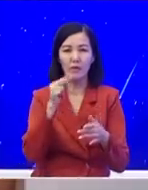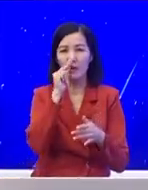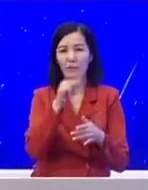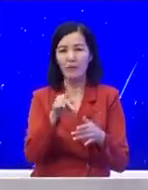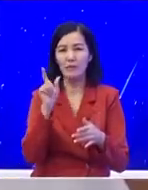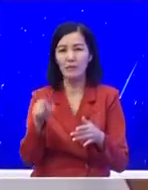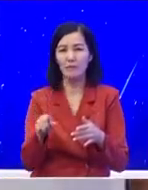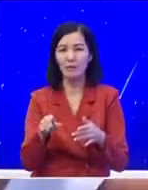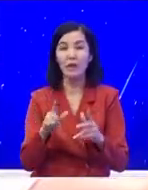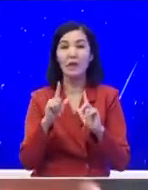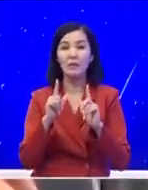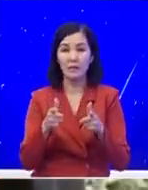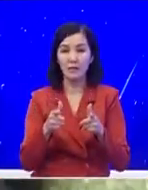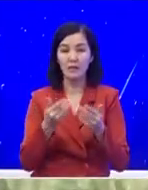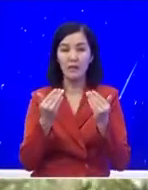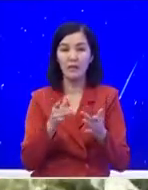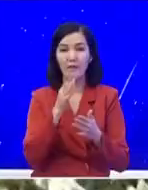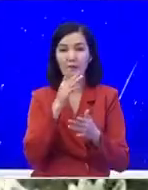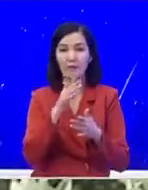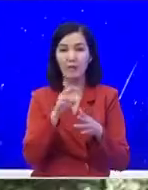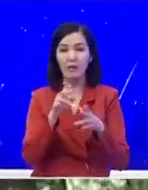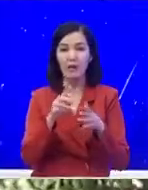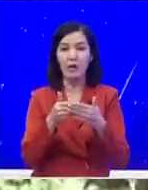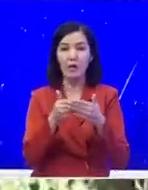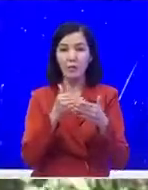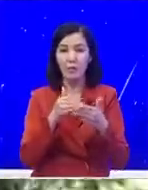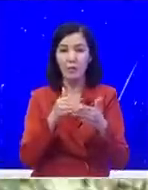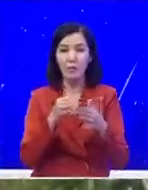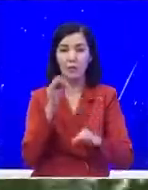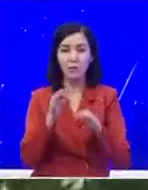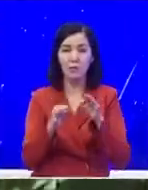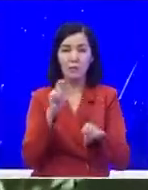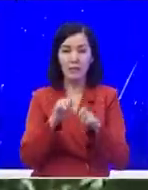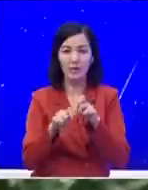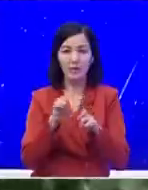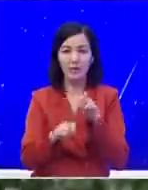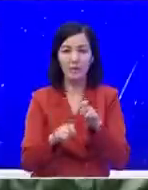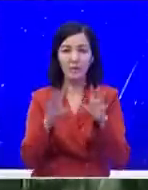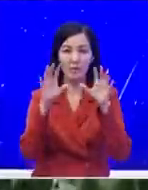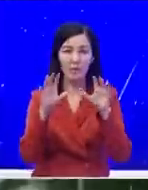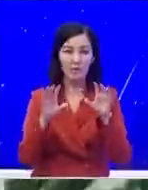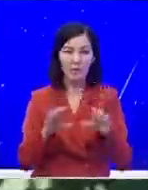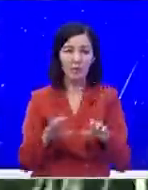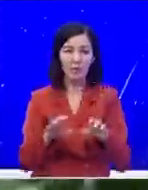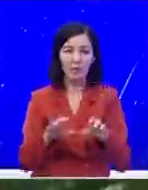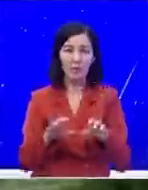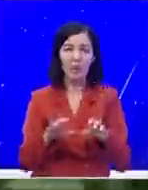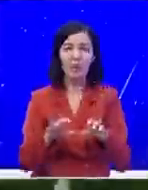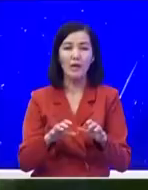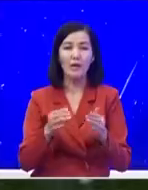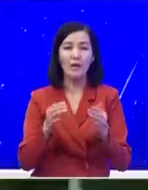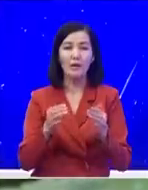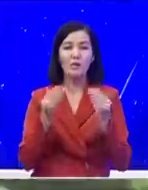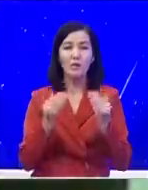дал признательные показания. На данный момент ведется досудебное расследование по статье 300 части 2 Уголовного кодекса Республики